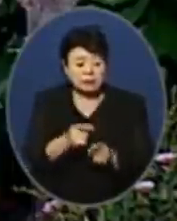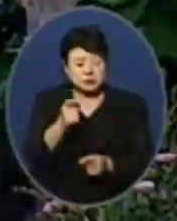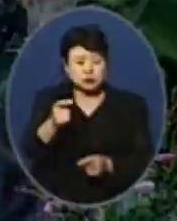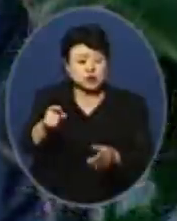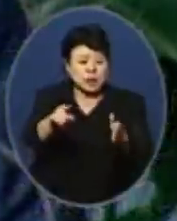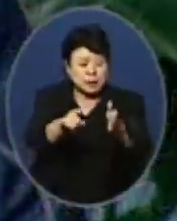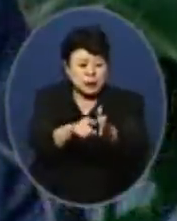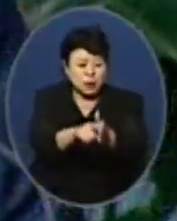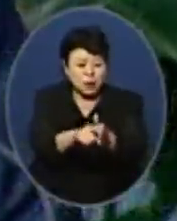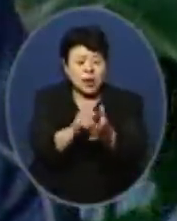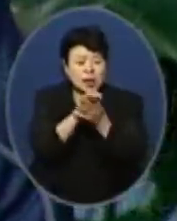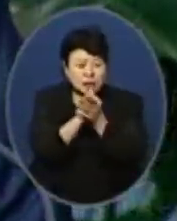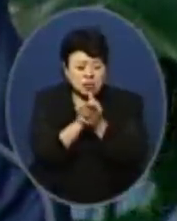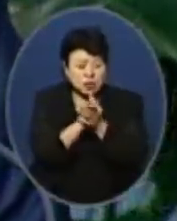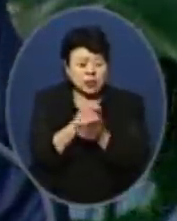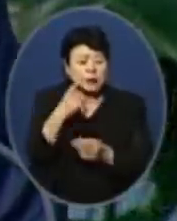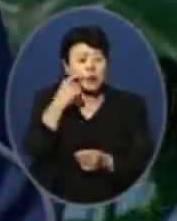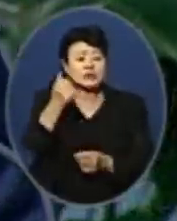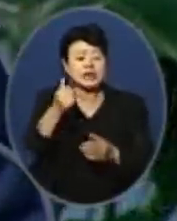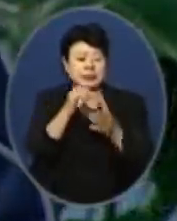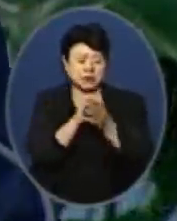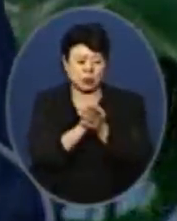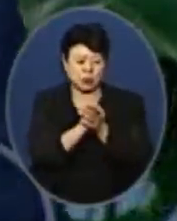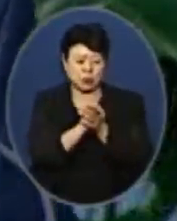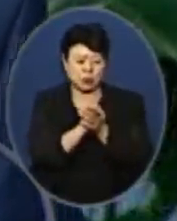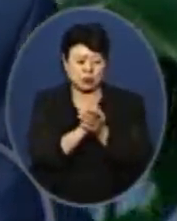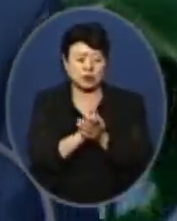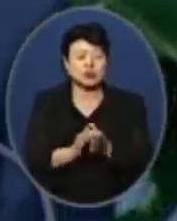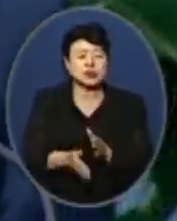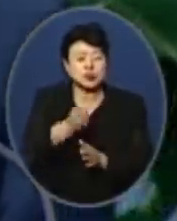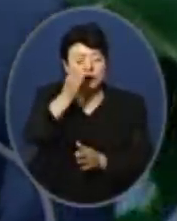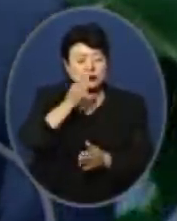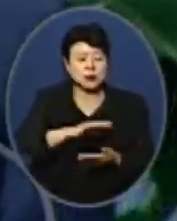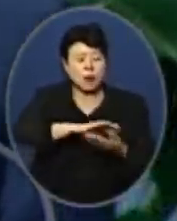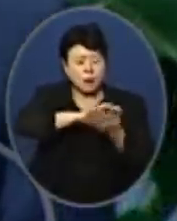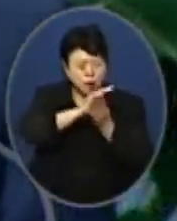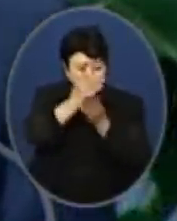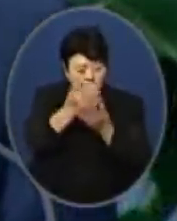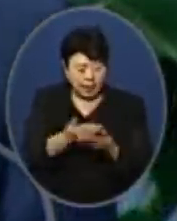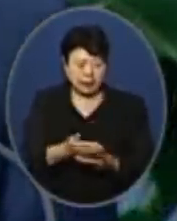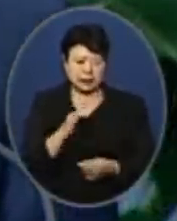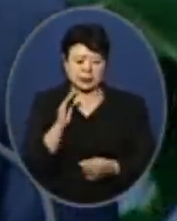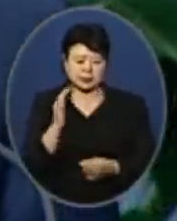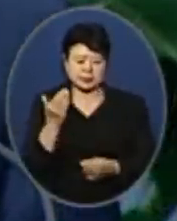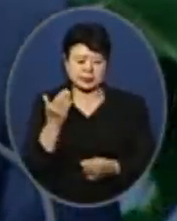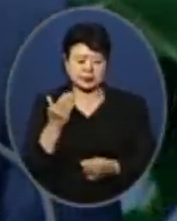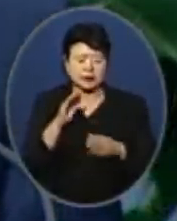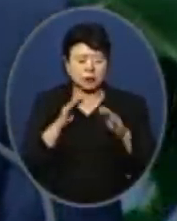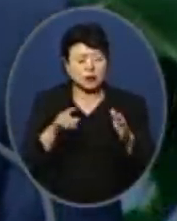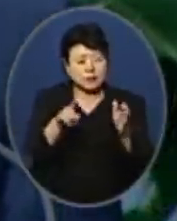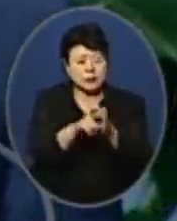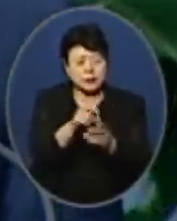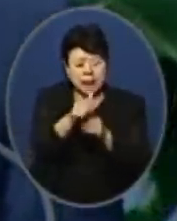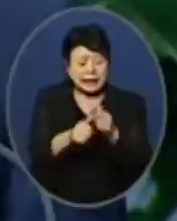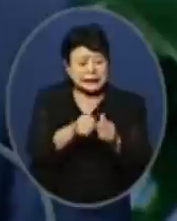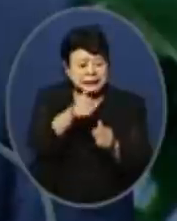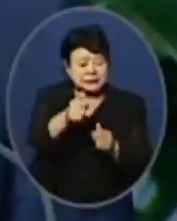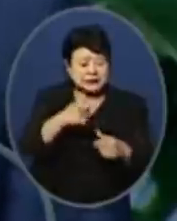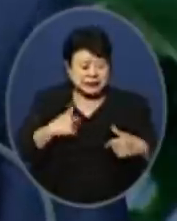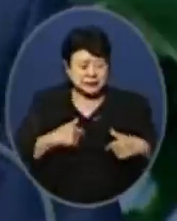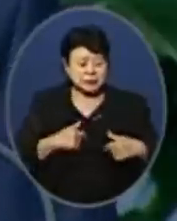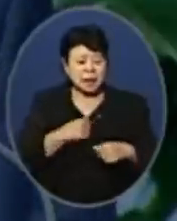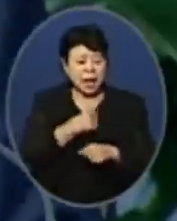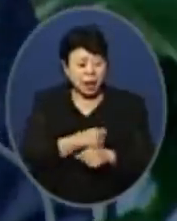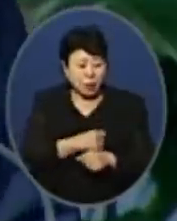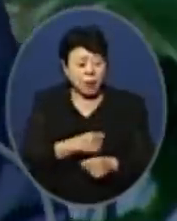굳게 믿고 기도한 그 목사님의 기도가 그 도시를 완전히 변화시켰습니다. 오늘 믿음으로 하나님 기쁘시게